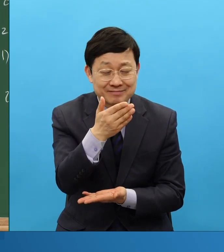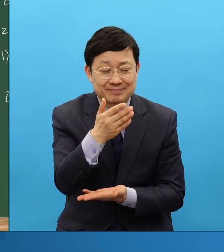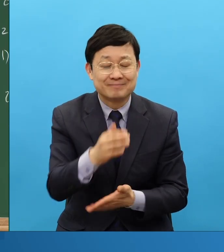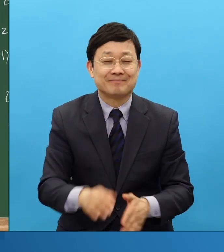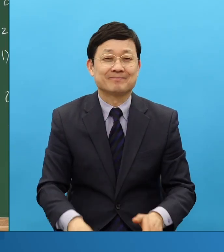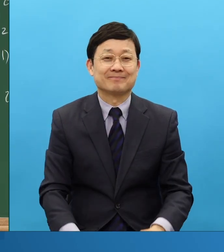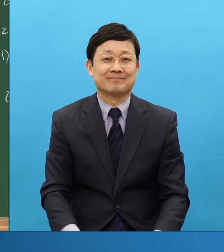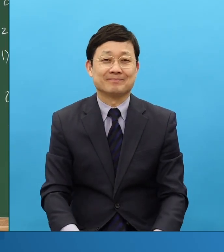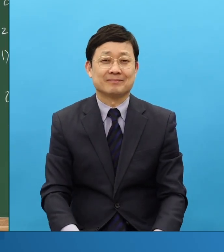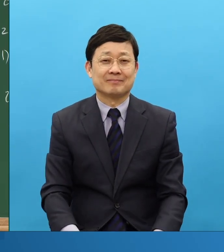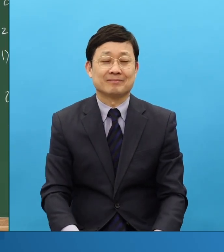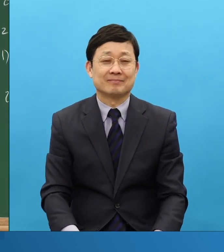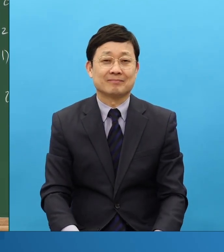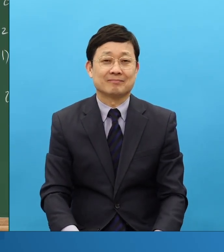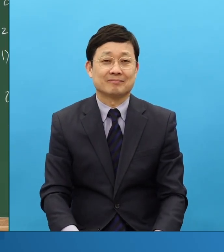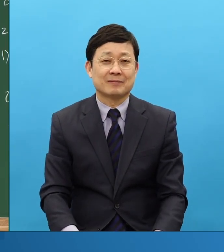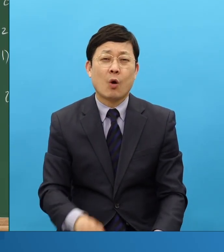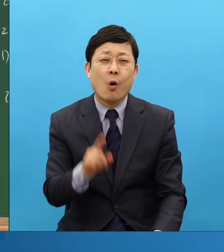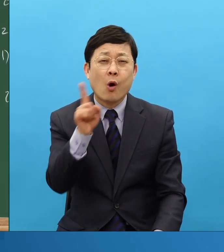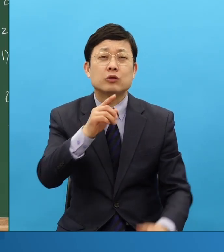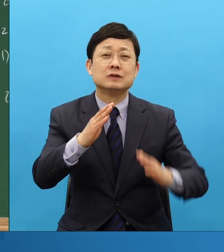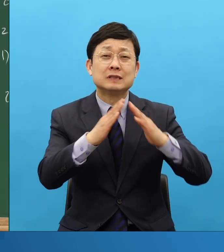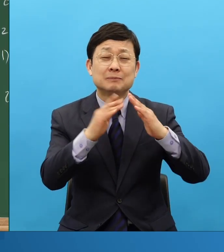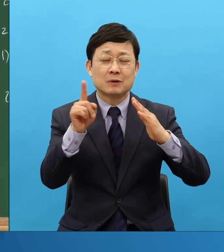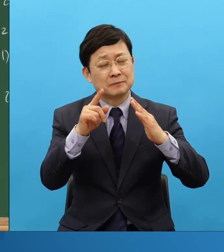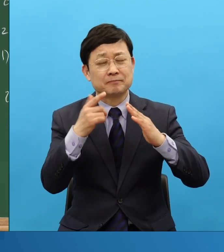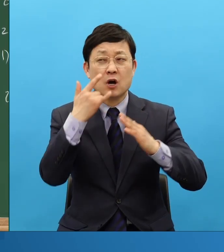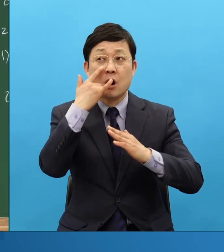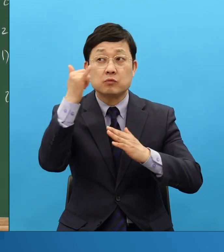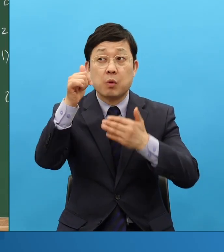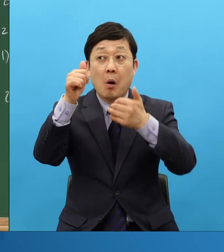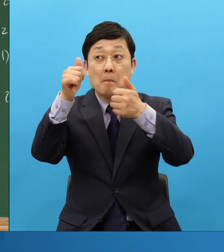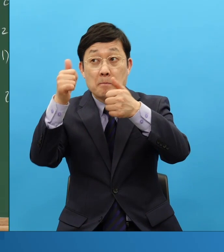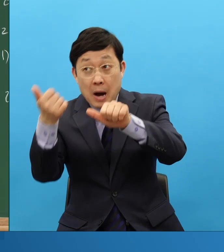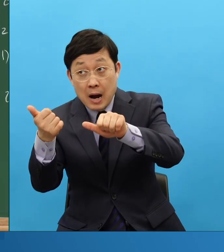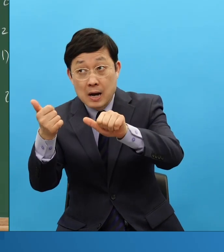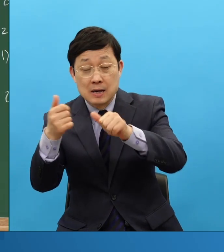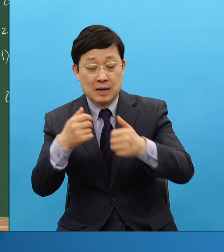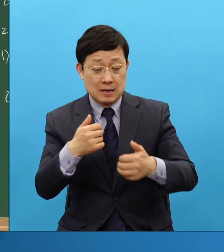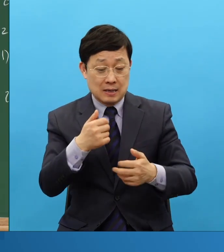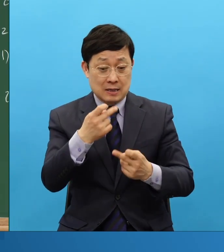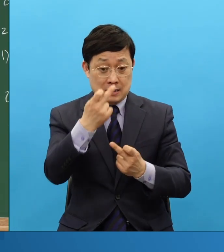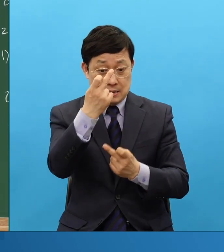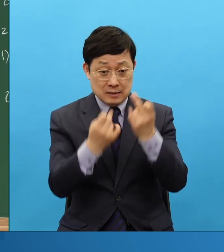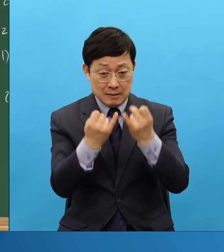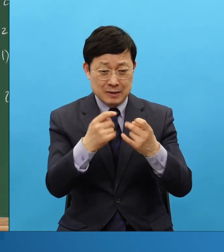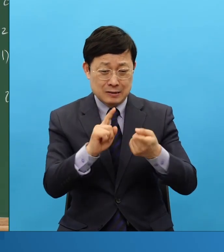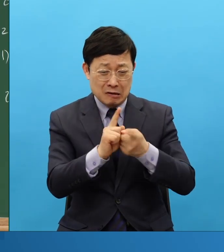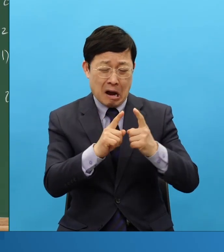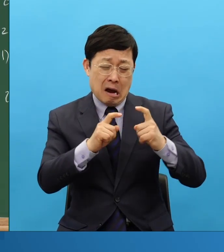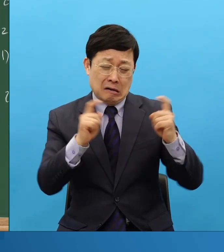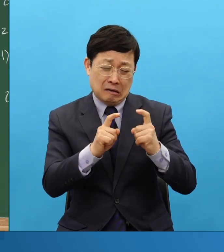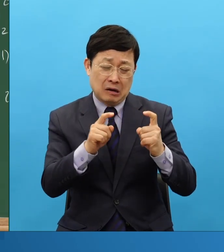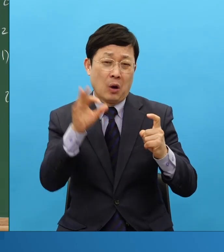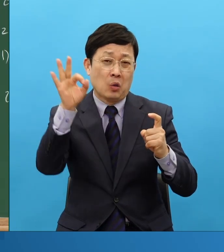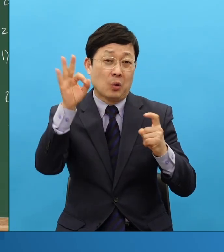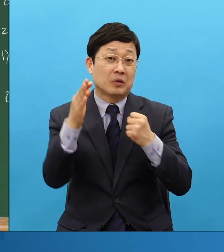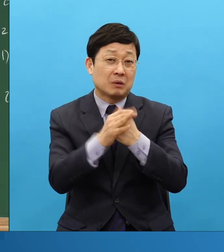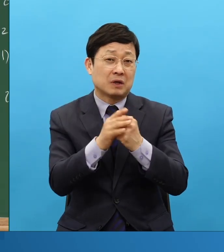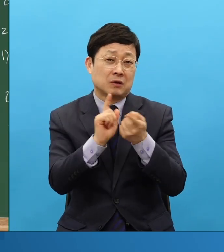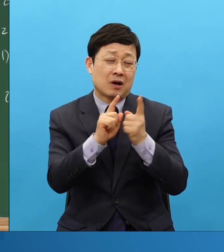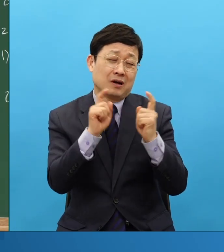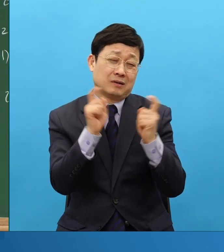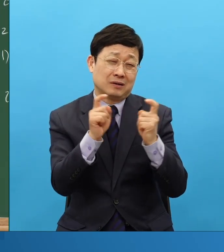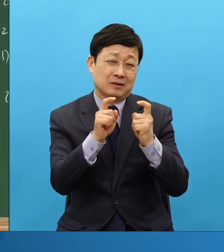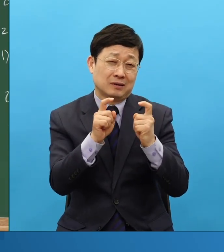부모 죽고 난 뒤에 자식들이 재산을 싸움 붙었어. Some families, after their parents go and pass on, their children are in a fight because of the